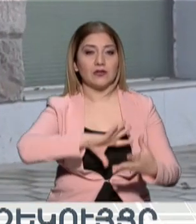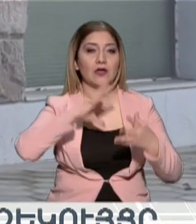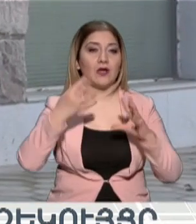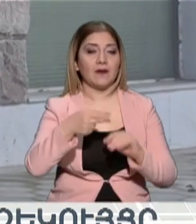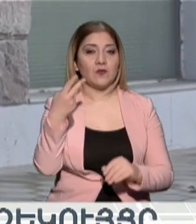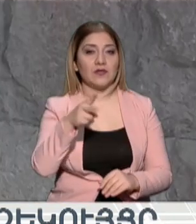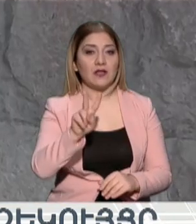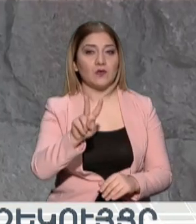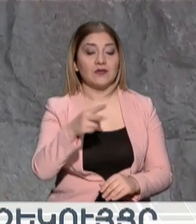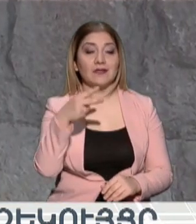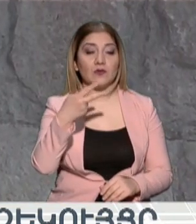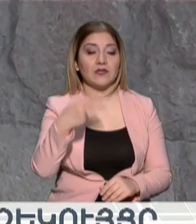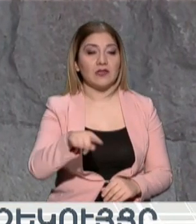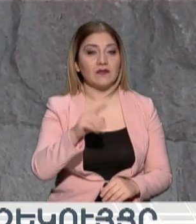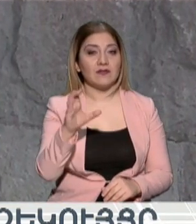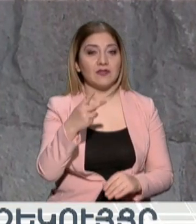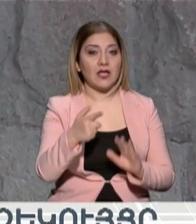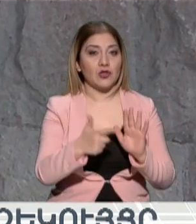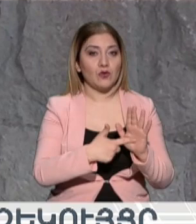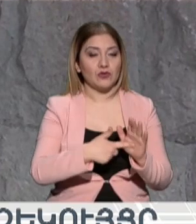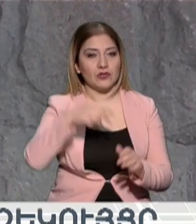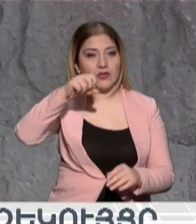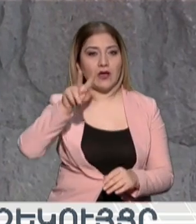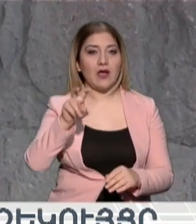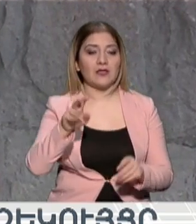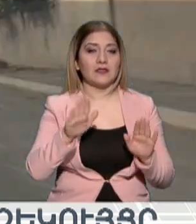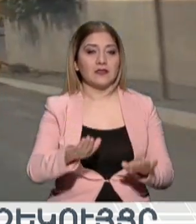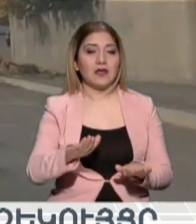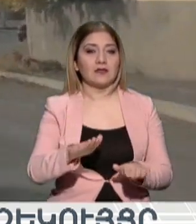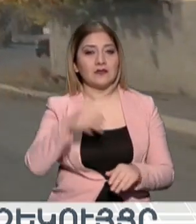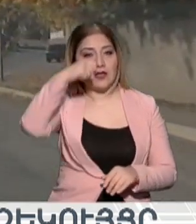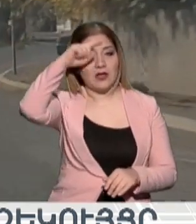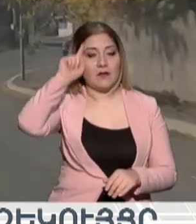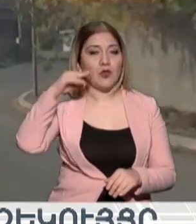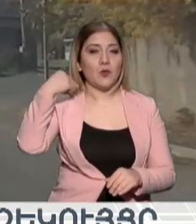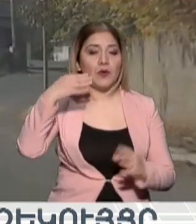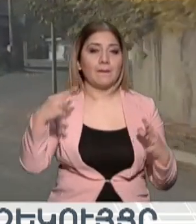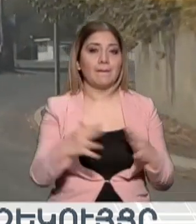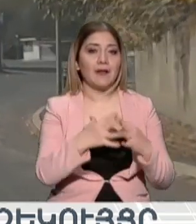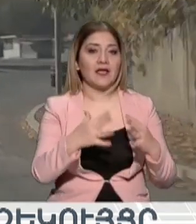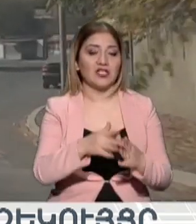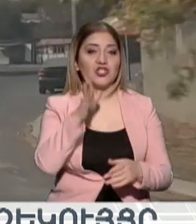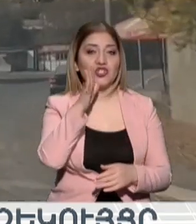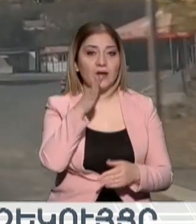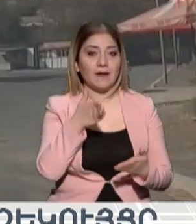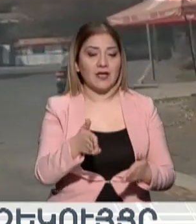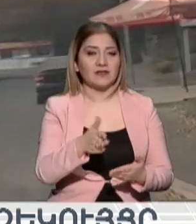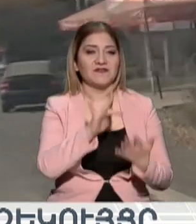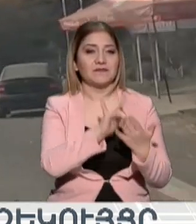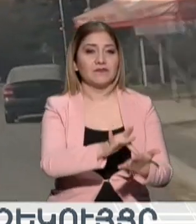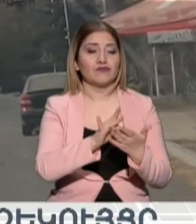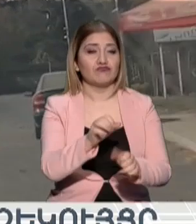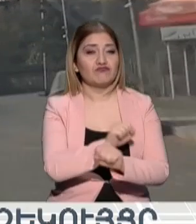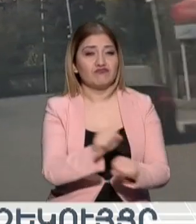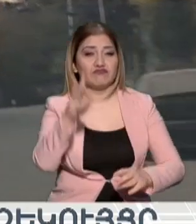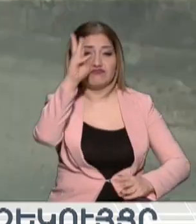են 2020 թվականի սեպտեմբերի 27-ից Արցախի Հանրապետության դեմ Ադրբեջանի ու Թուրքիայի ռազմական ագրեսիայի ընթացքում թիրախային